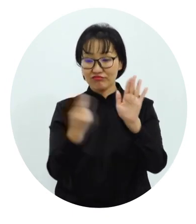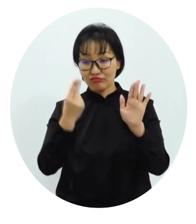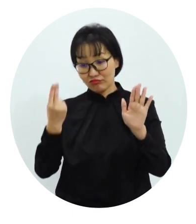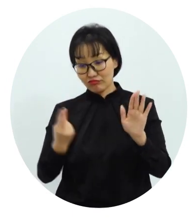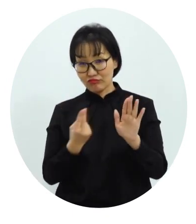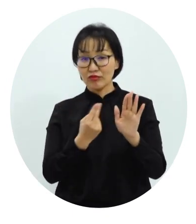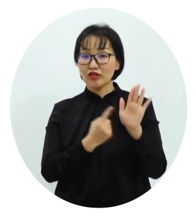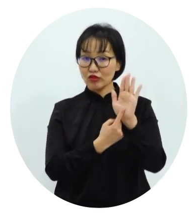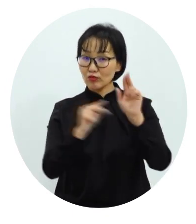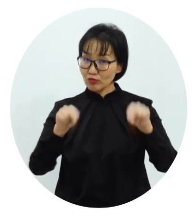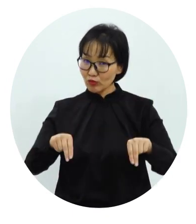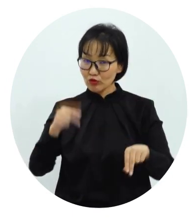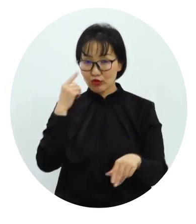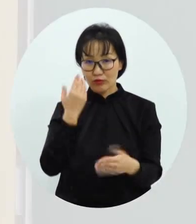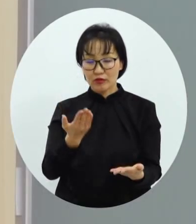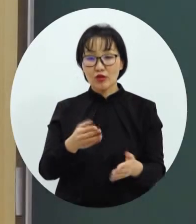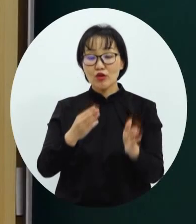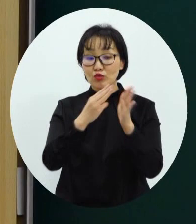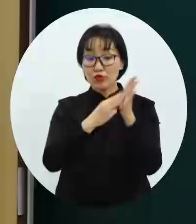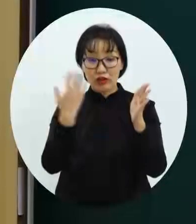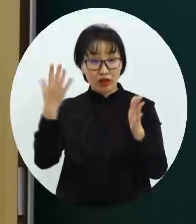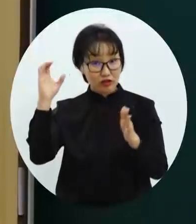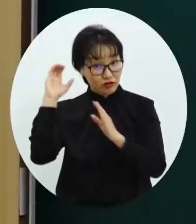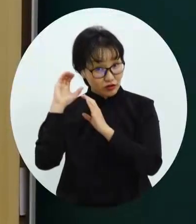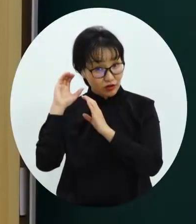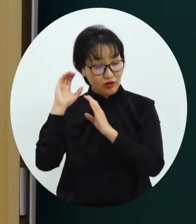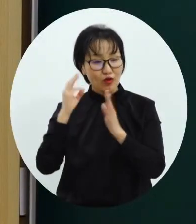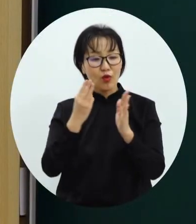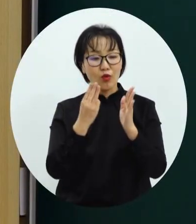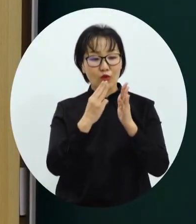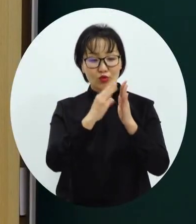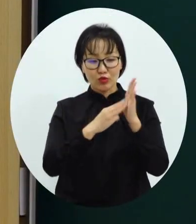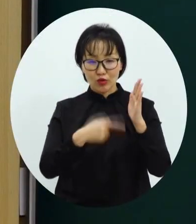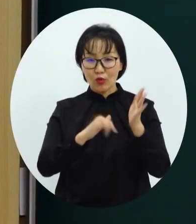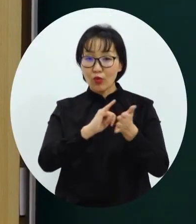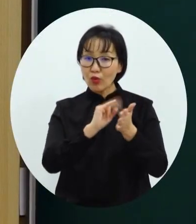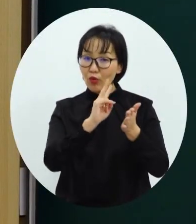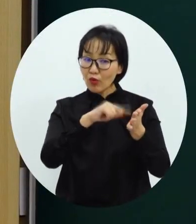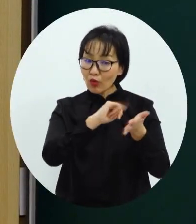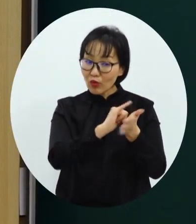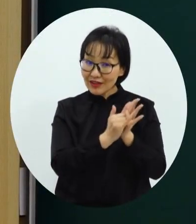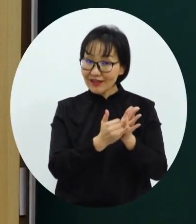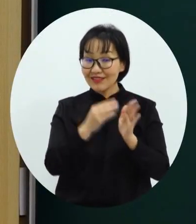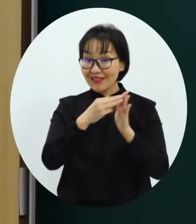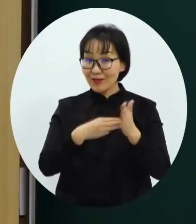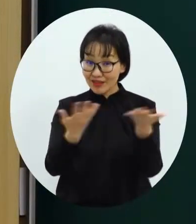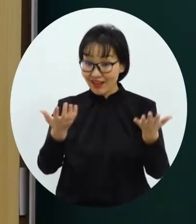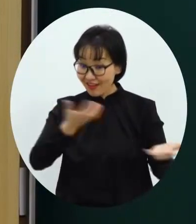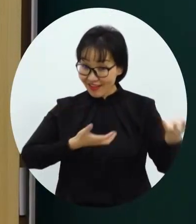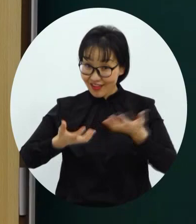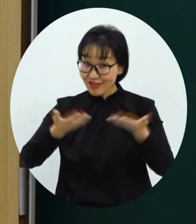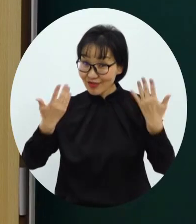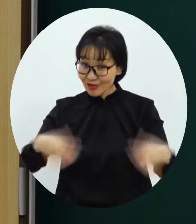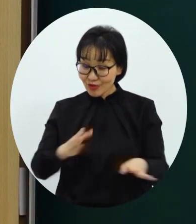За бид нэр шүлгээ сонсоо, үгийн утгыг тайлбарлаад, үгийнхаа гол зүйлүүдийг ярилцлаа сая бид